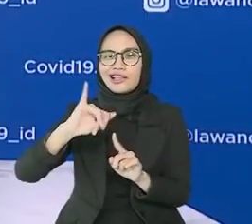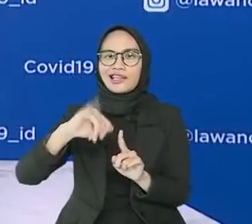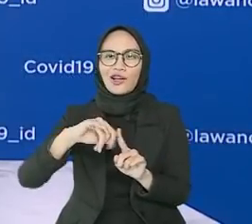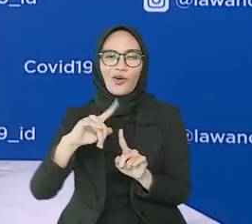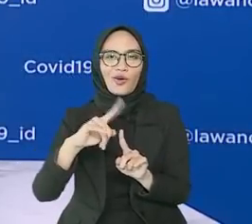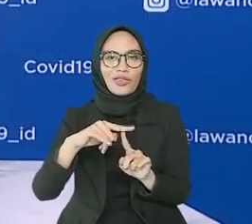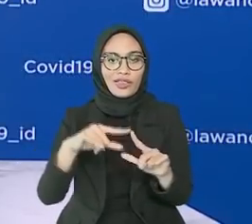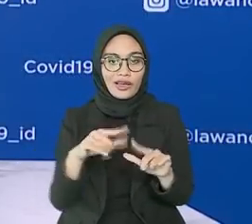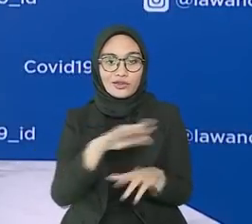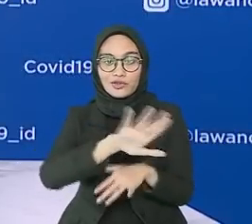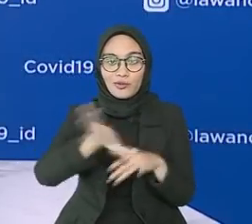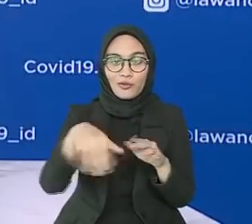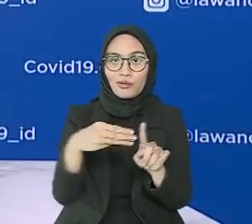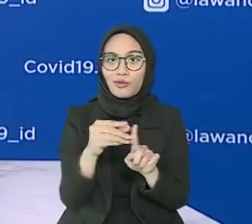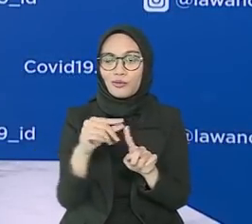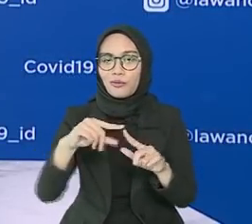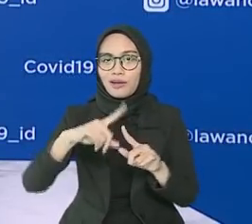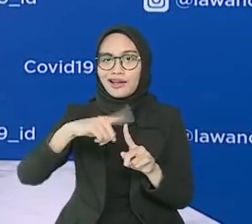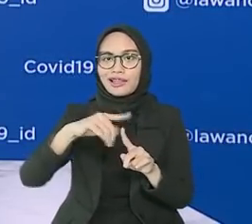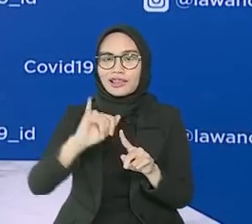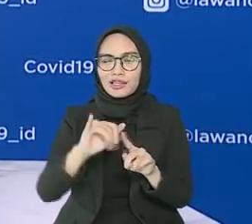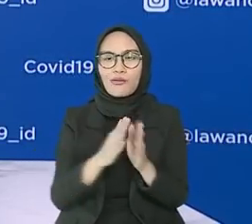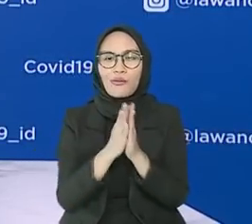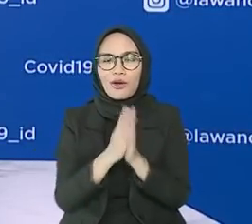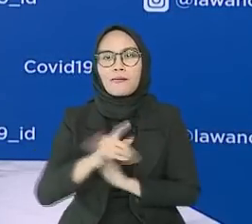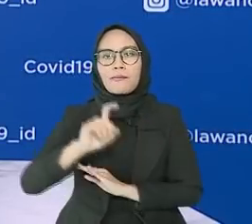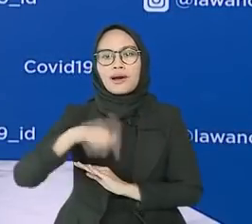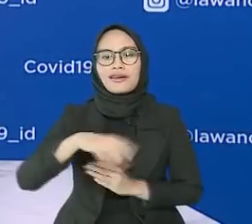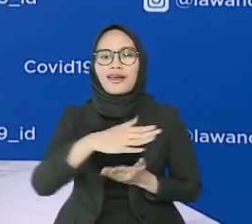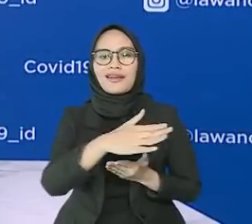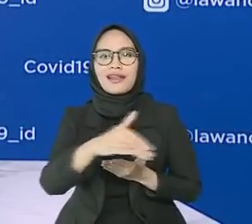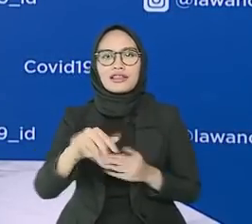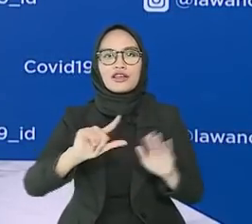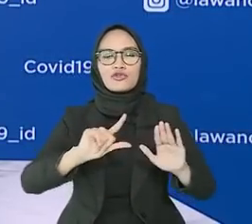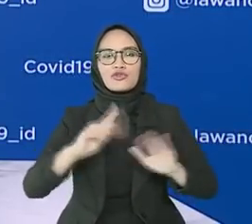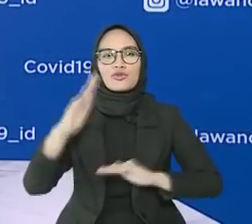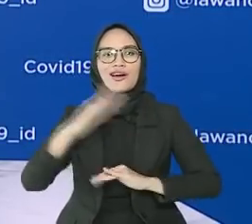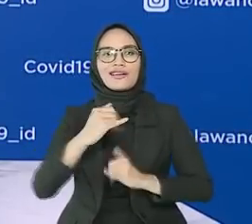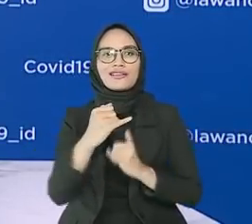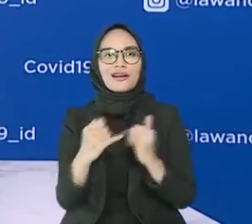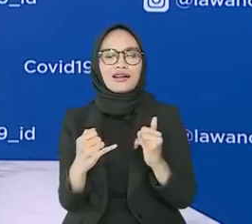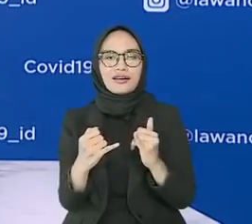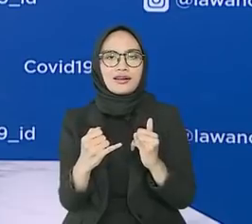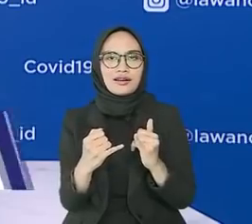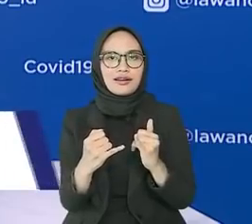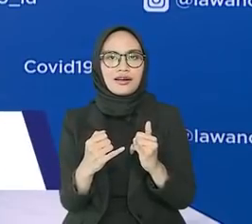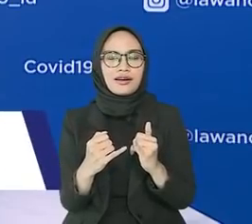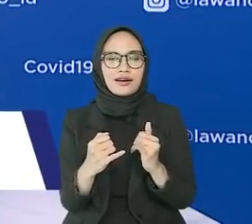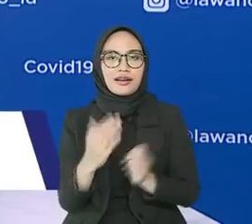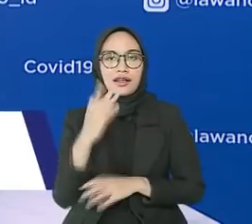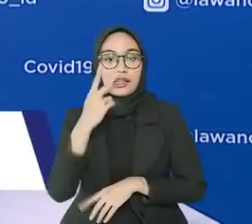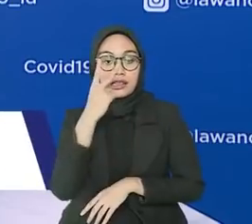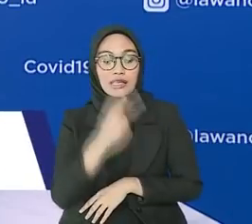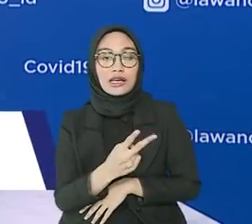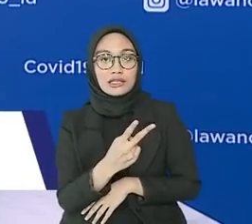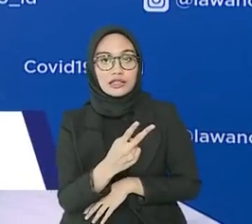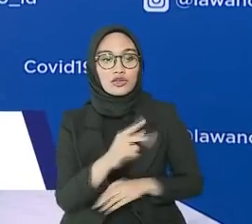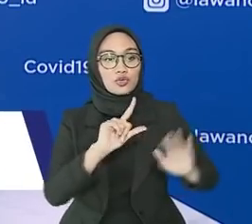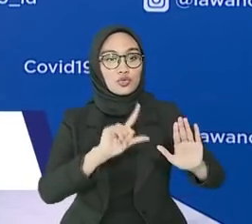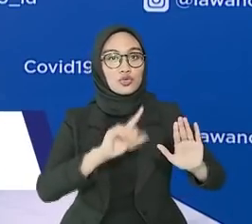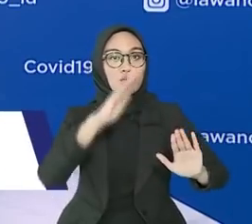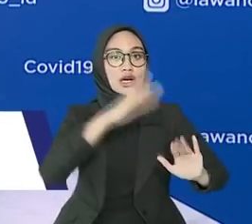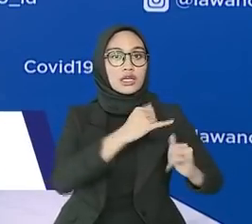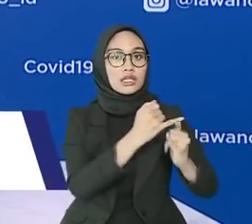menganalisis data 7-day moving average ini dengan cara membandingkan rata-rata kasus harian selama 7